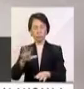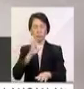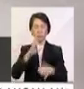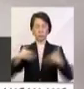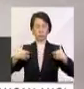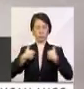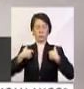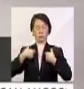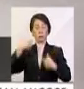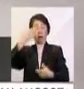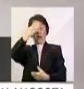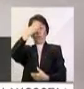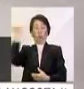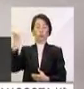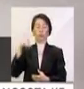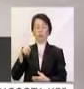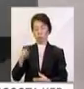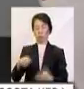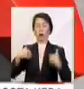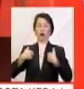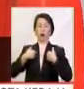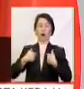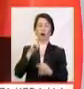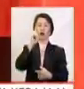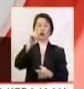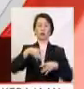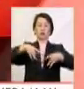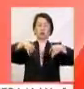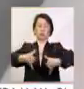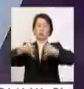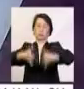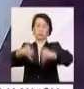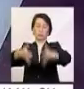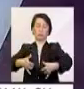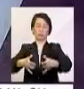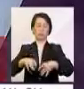haiwan tersebut lupa bahawa dia adalah seekor kanguru.